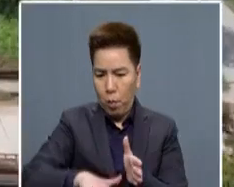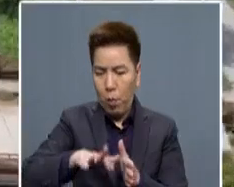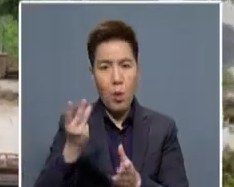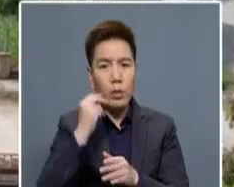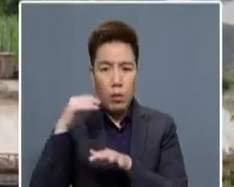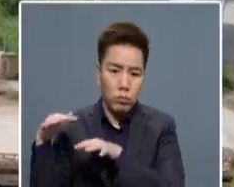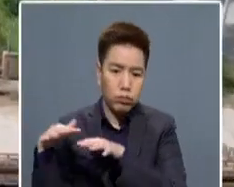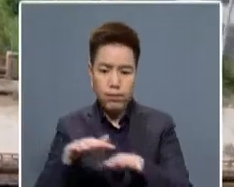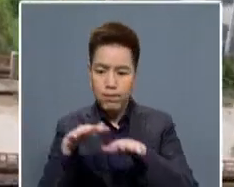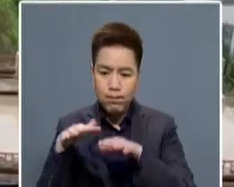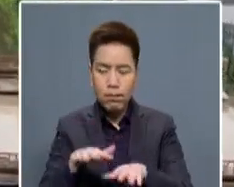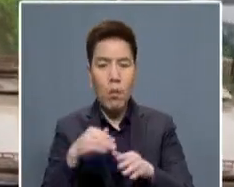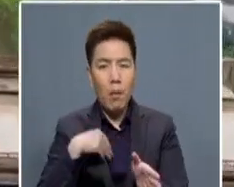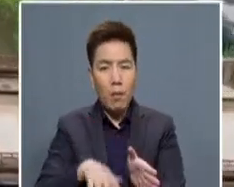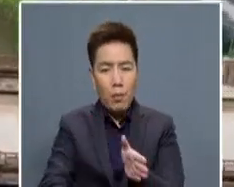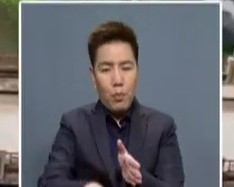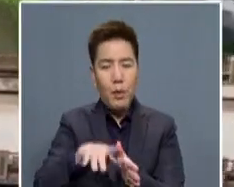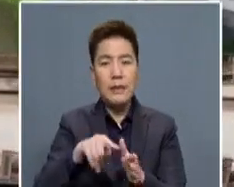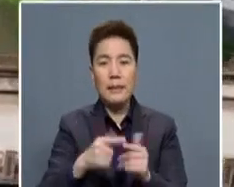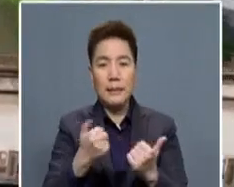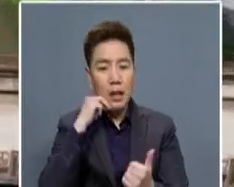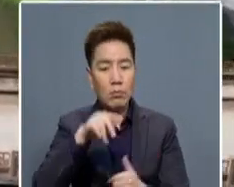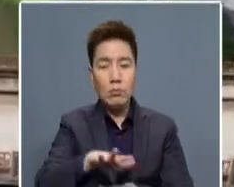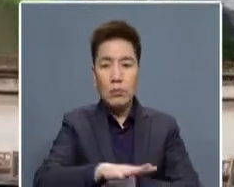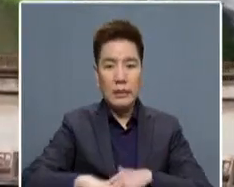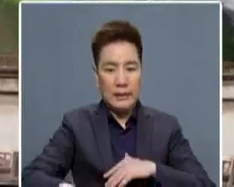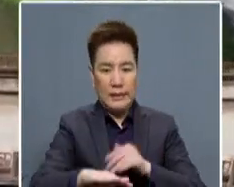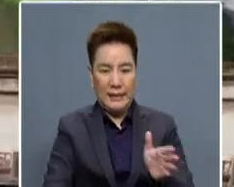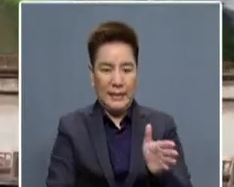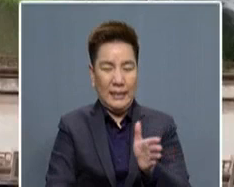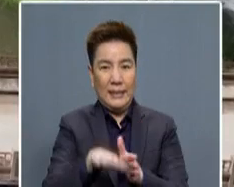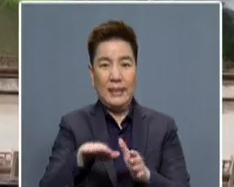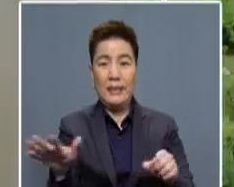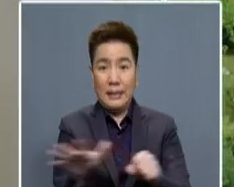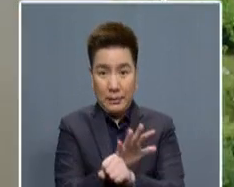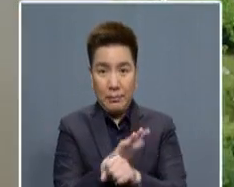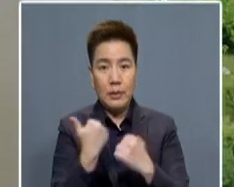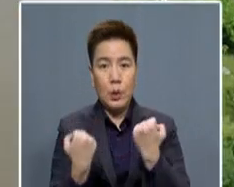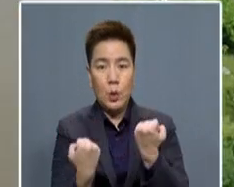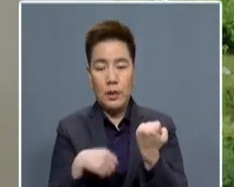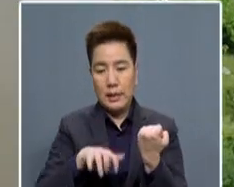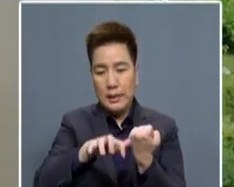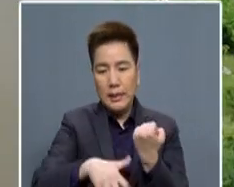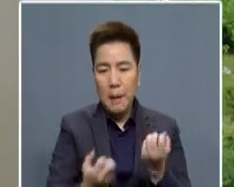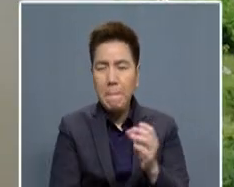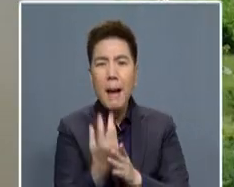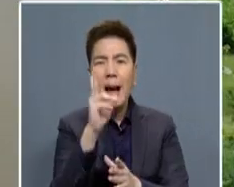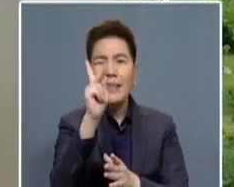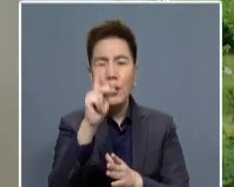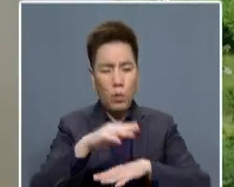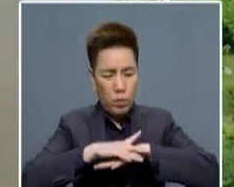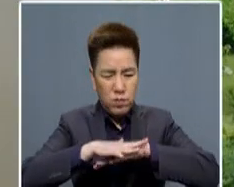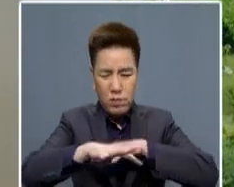น้ำจำนวนมากเนี่ยหลายมาสมสะสมในเขื่อนพิมายระดับน้ำเต็มตลิงอีกแล้วแล้วเจ้าหน้าที่ต้องนำรถแบ็กโฮกำจัดผักตบชวา